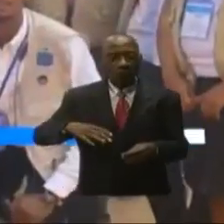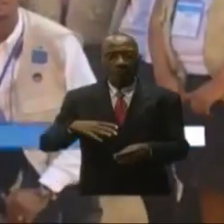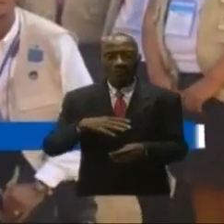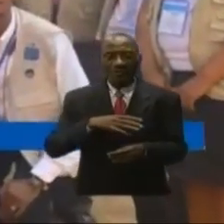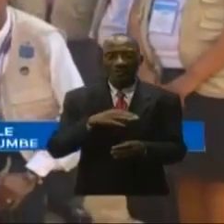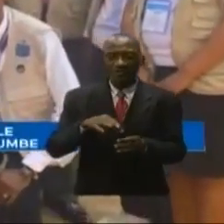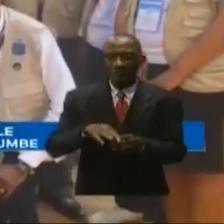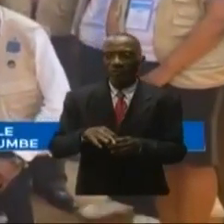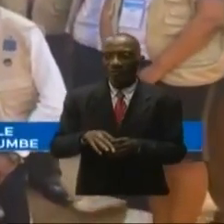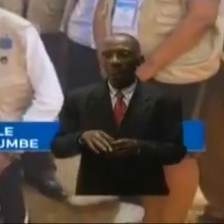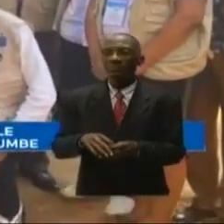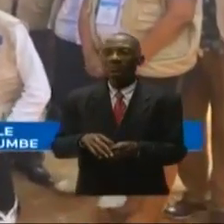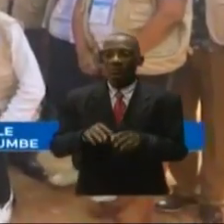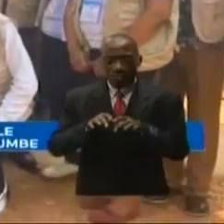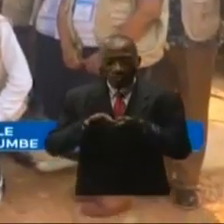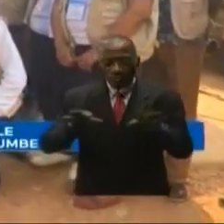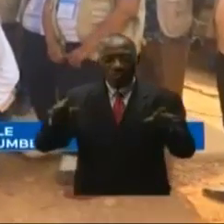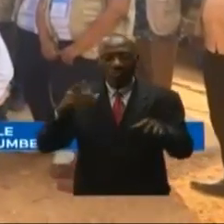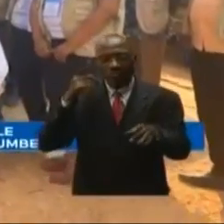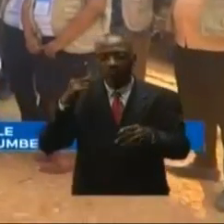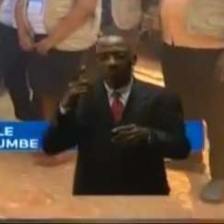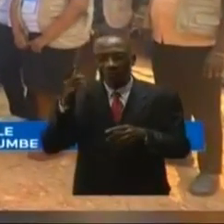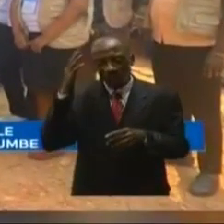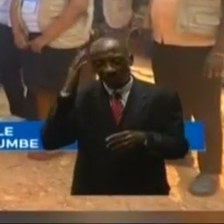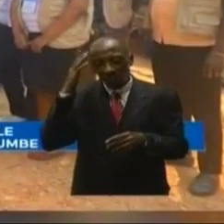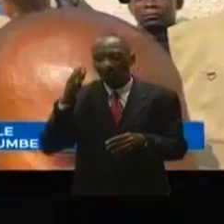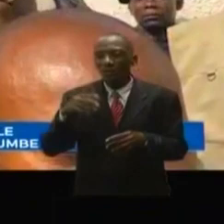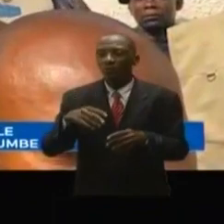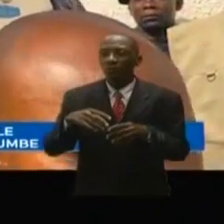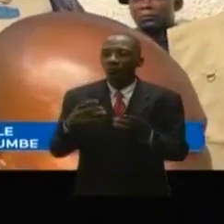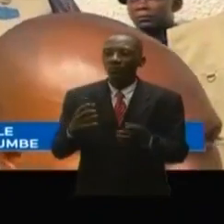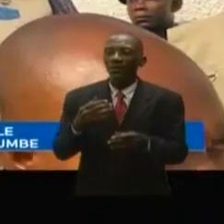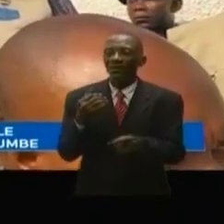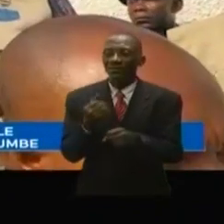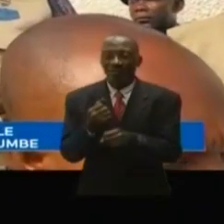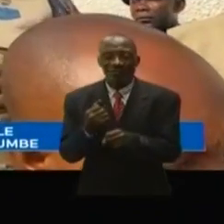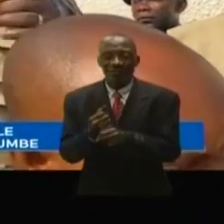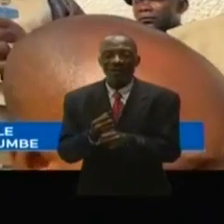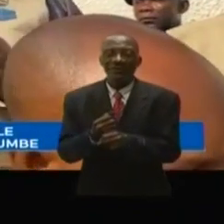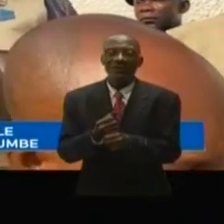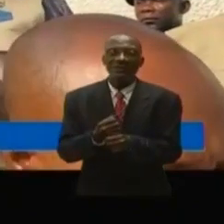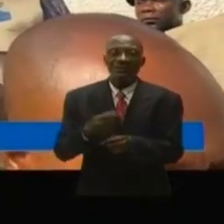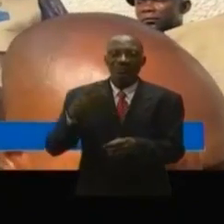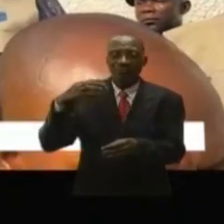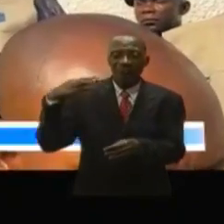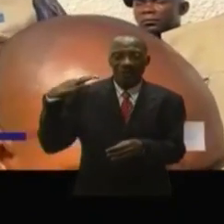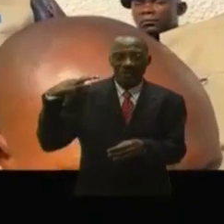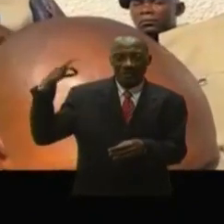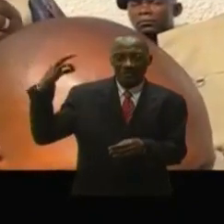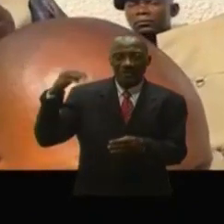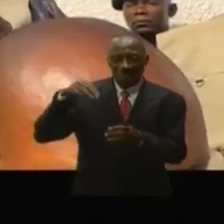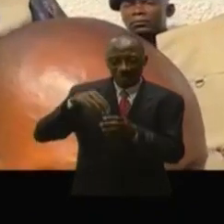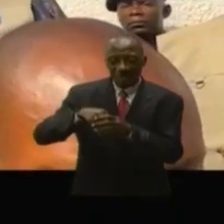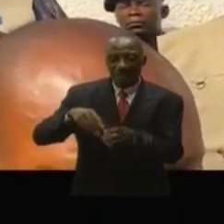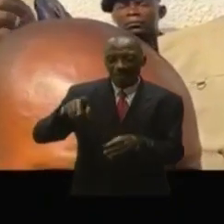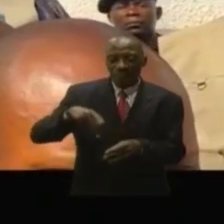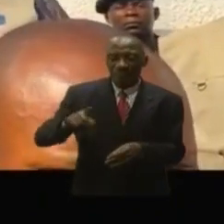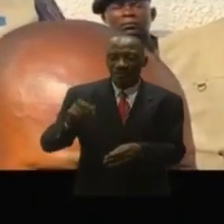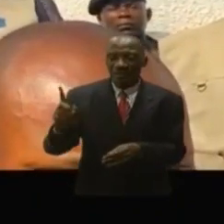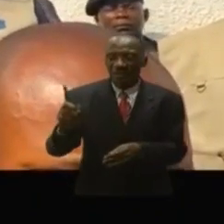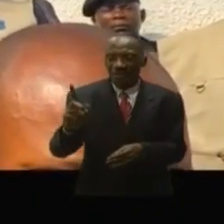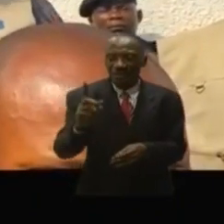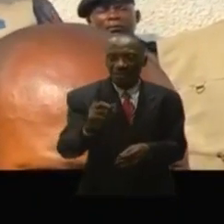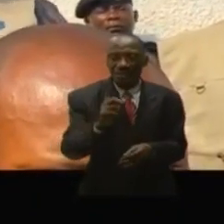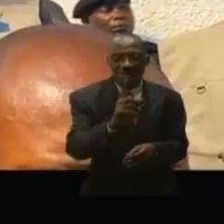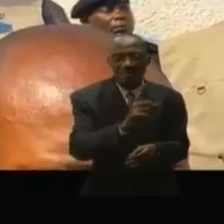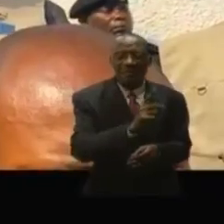Il s'est de noter que l'opération de réception et traitement des candidatures pour la députation nationale, lancée le 26 juin, prendra fin le